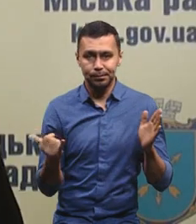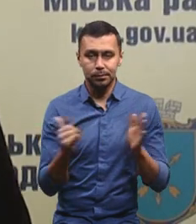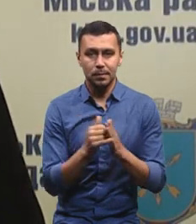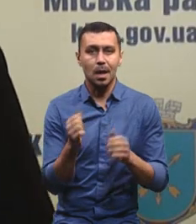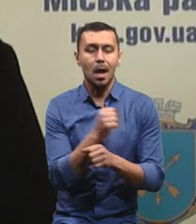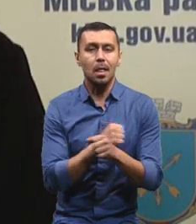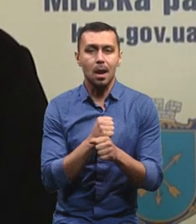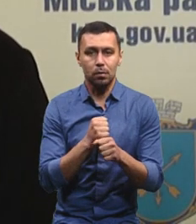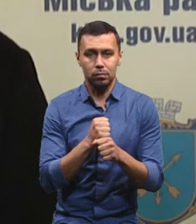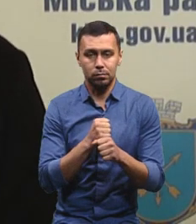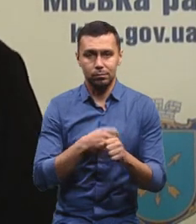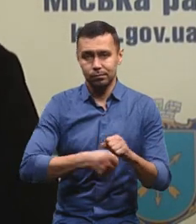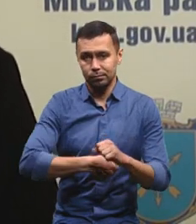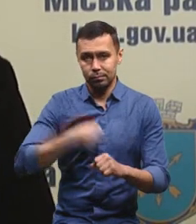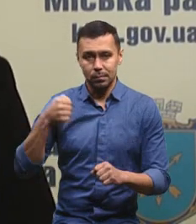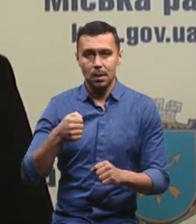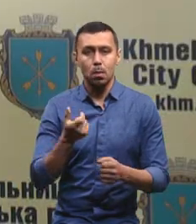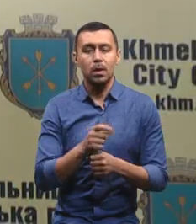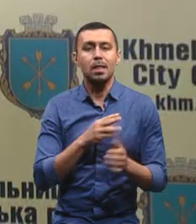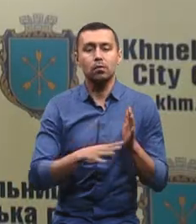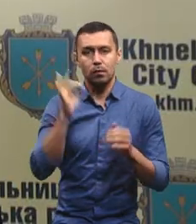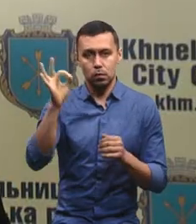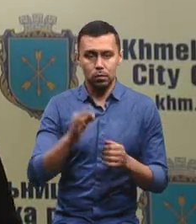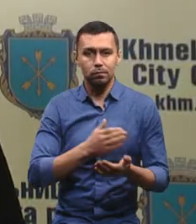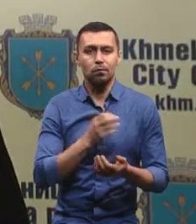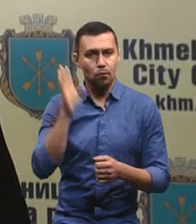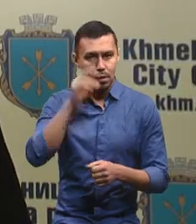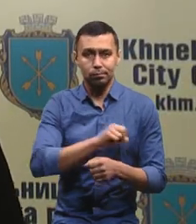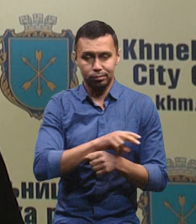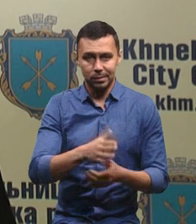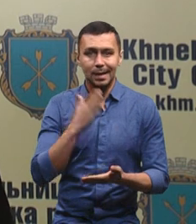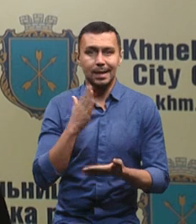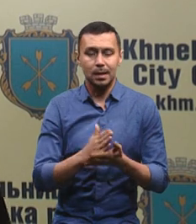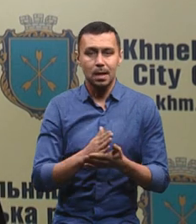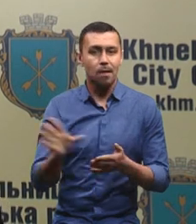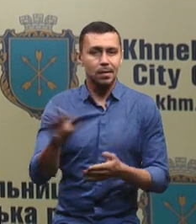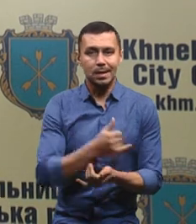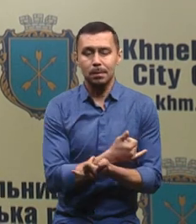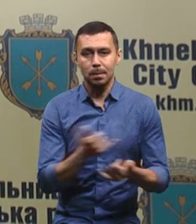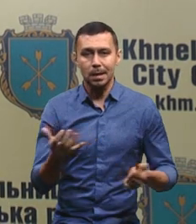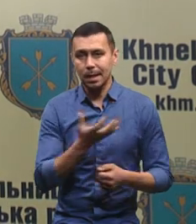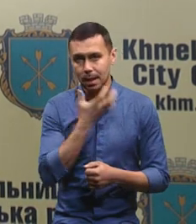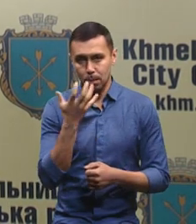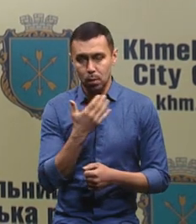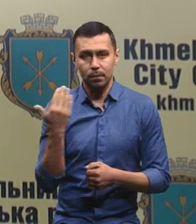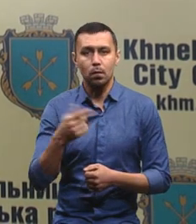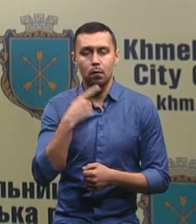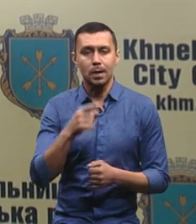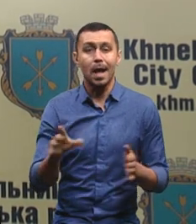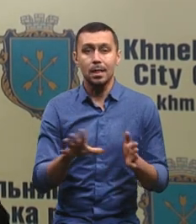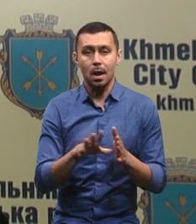в нас понад 90% споживачів з водою майже всі споживачі забезпечені теплом за його словами